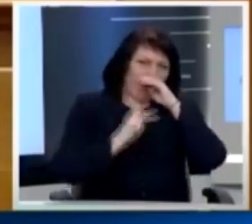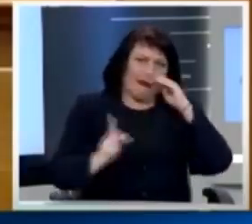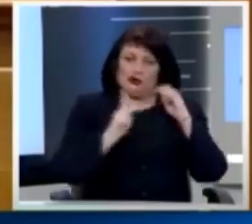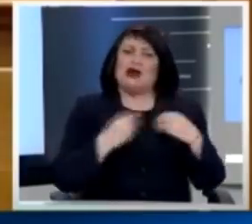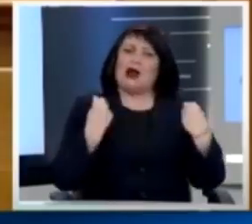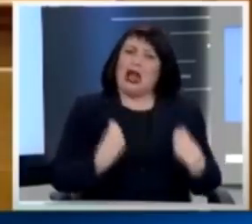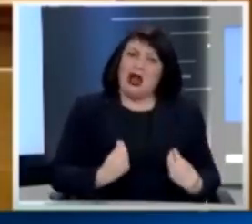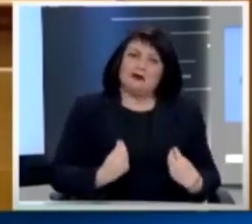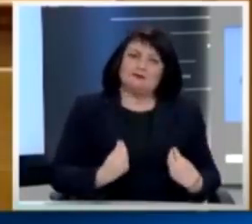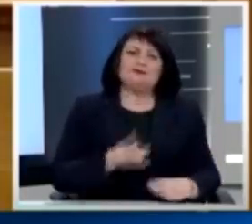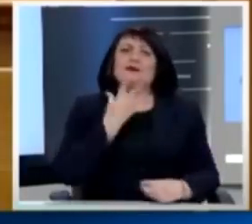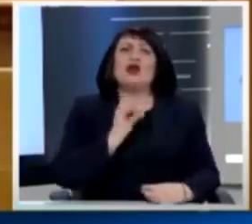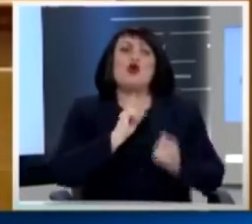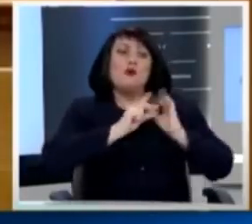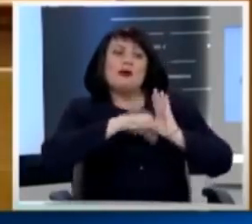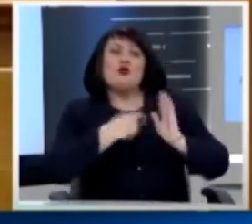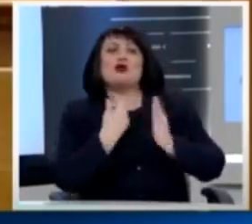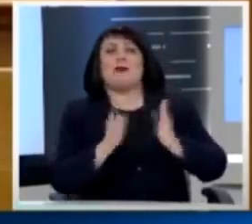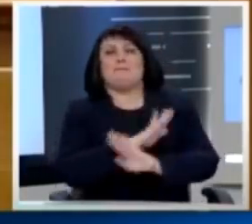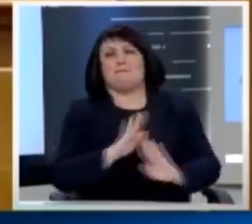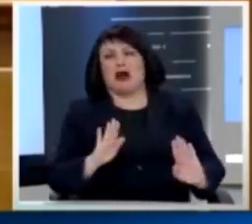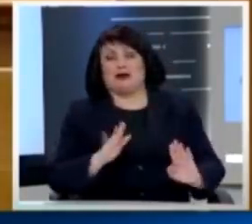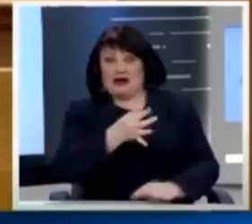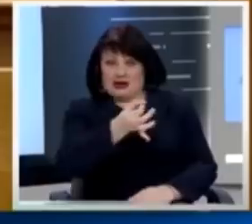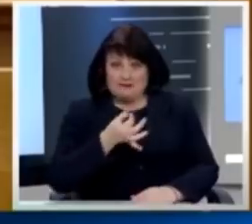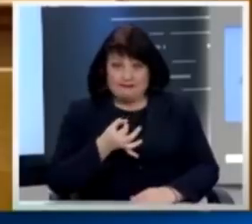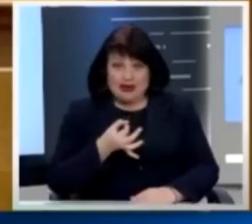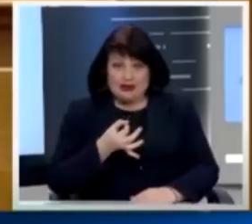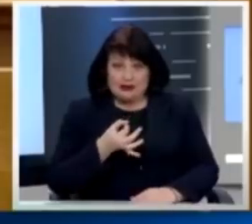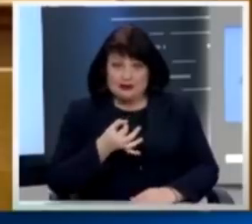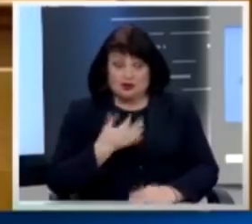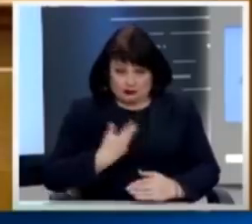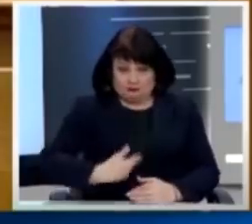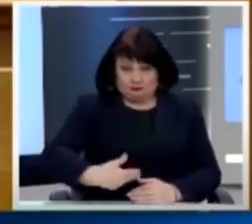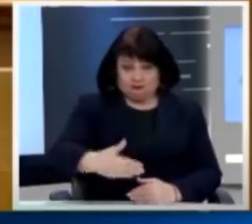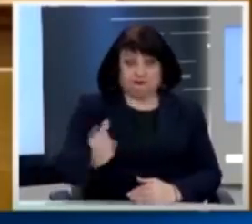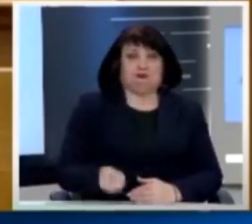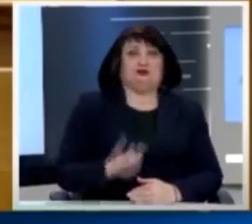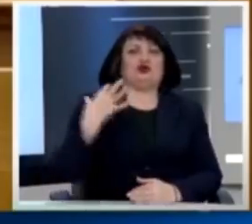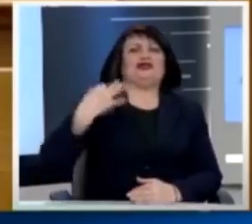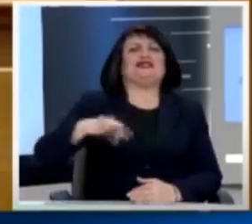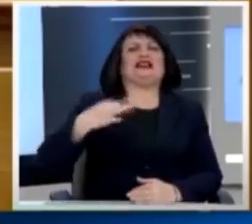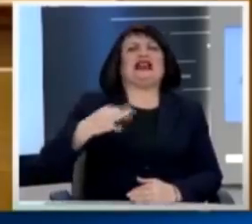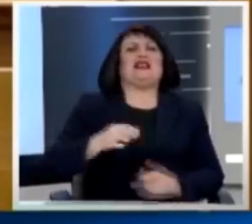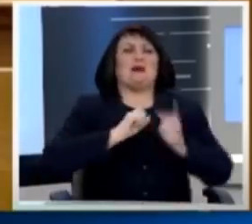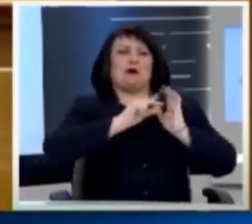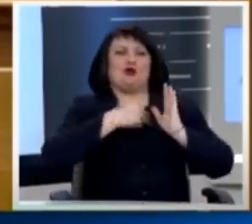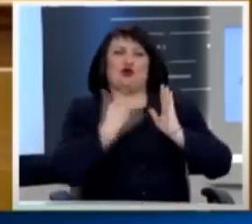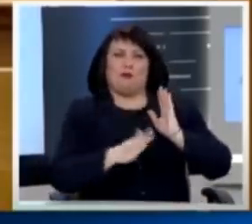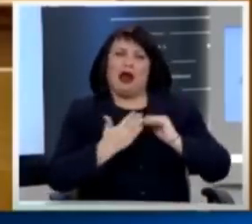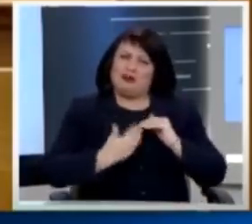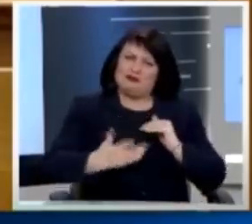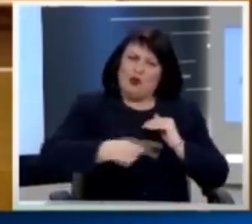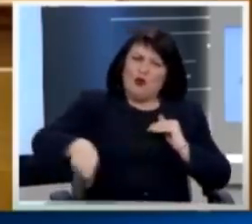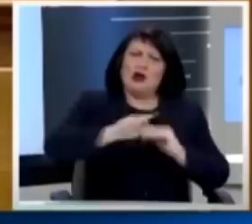κοινωνία, γιατί τέλειωσαν τα μνημόνια. Μας λέει πως η νέα σελίδα της μεταμνημονιακής ανάπτυξης είναι